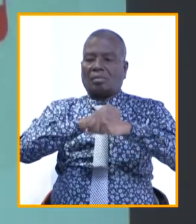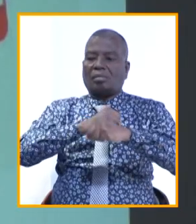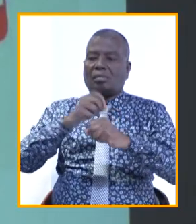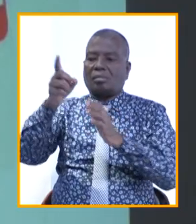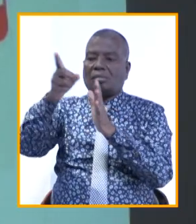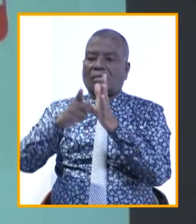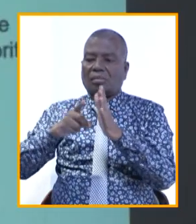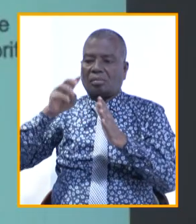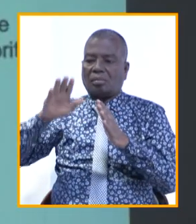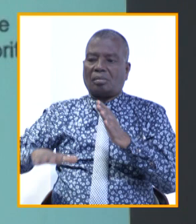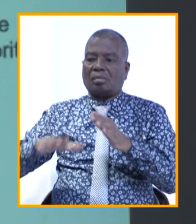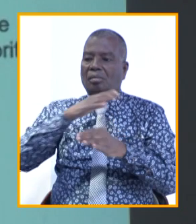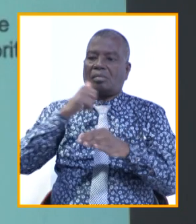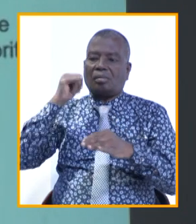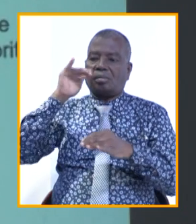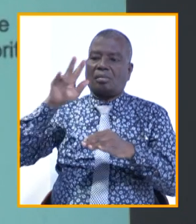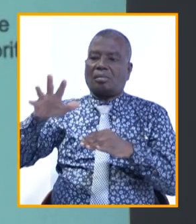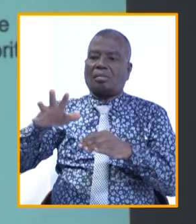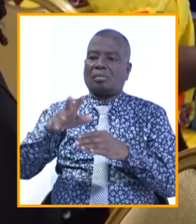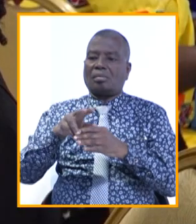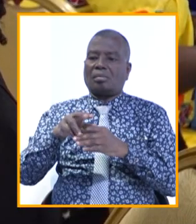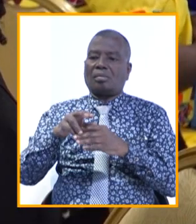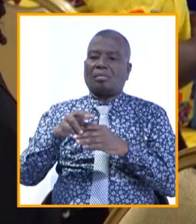des droits de l'enfant et de la femme, RIDEF.